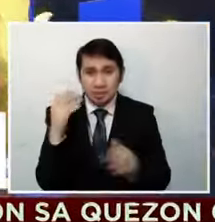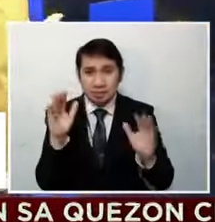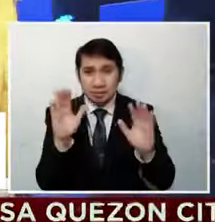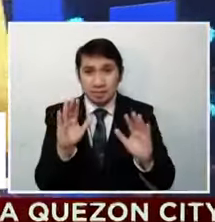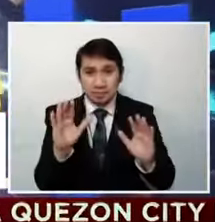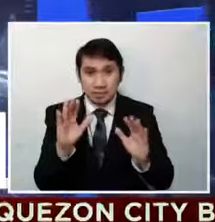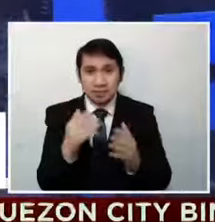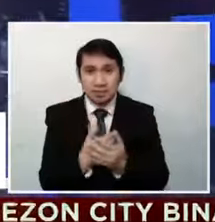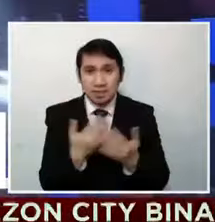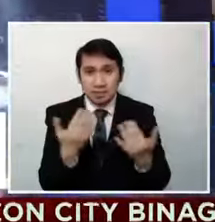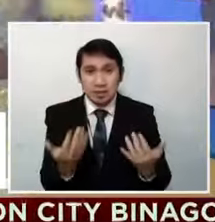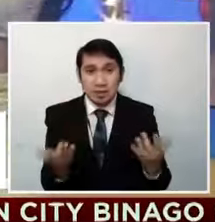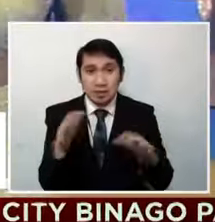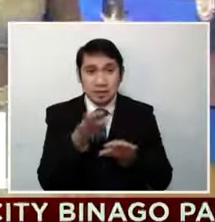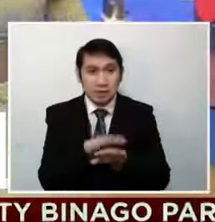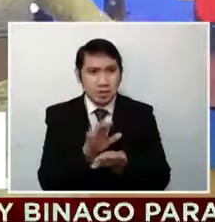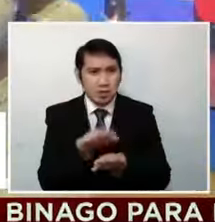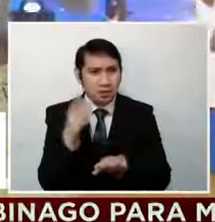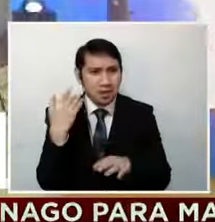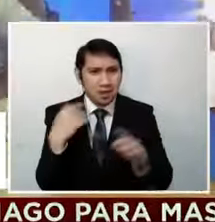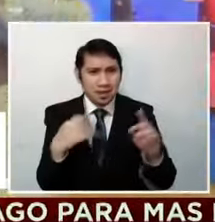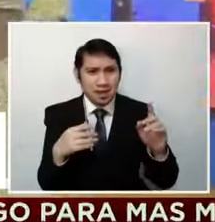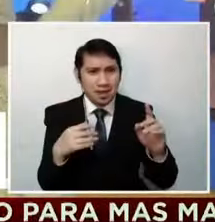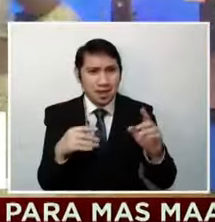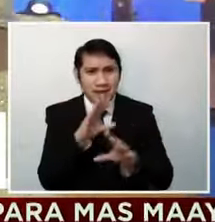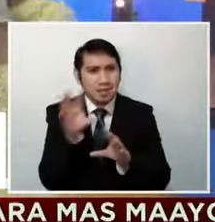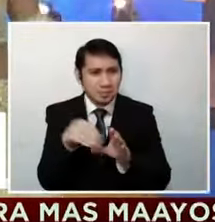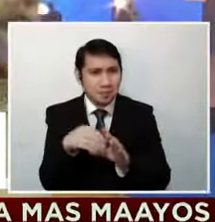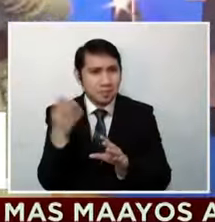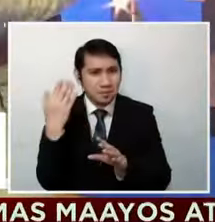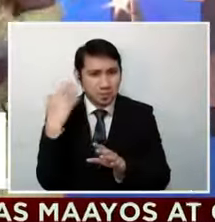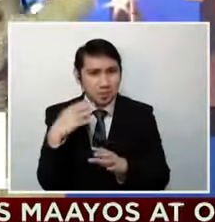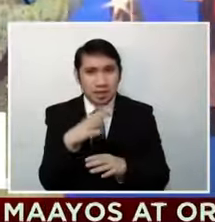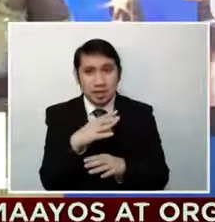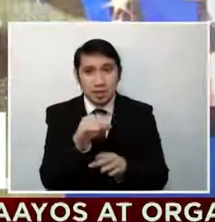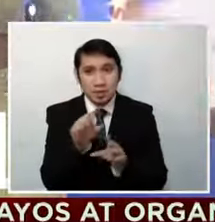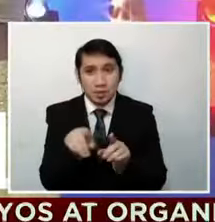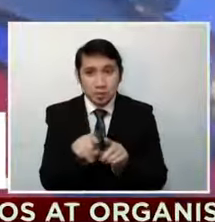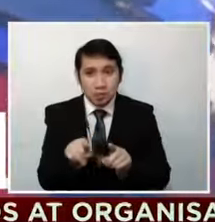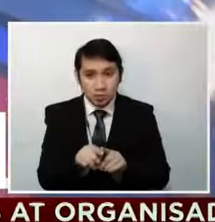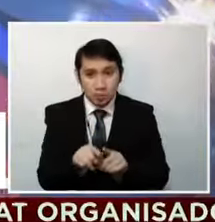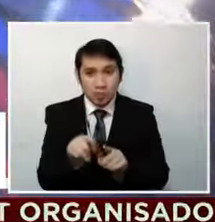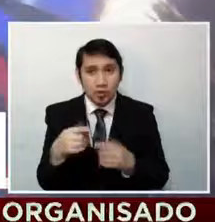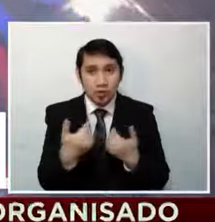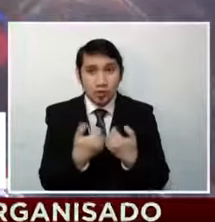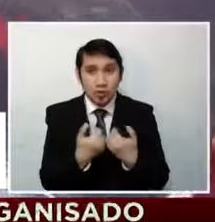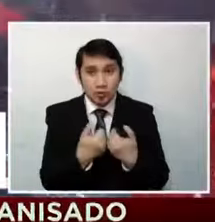mga big winners at ex-housemates ni Kuya, kabilang na ang mismong girlfriend ni Blanco na si Maris Racal.